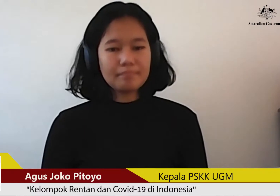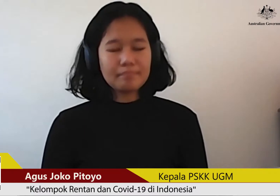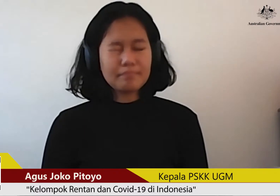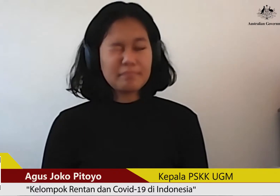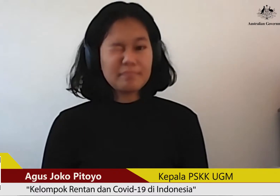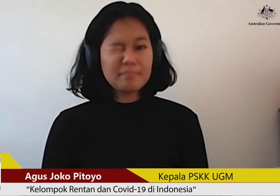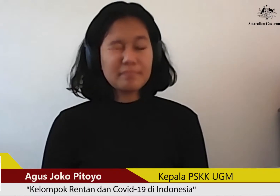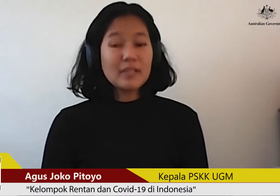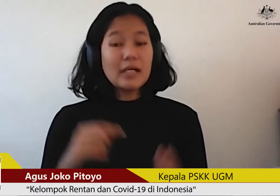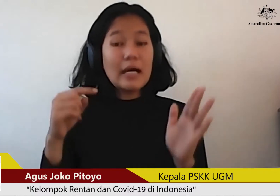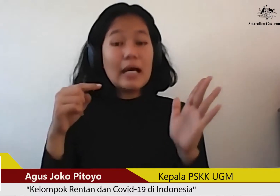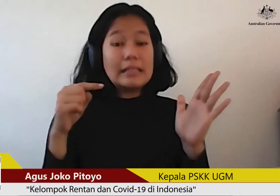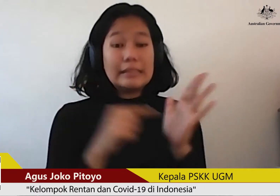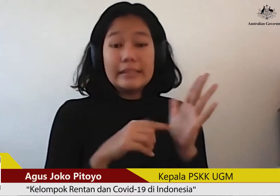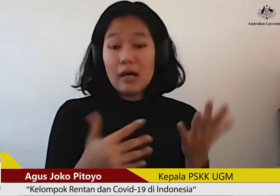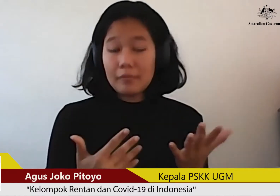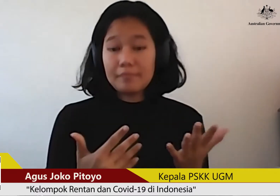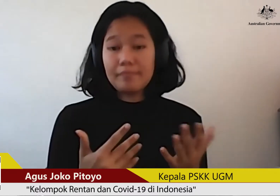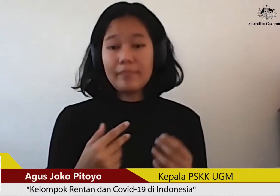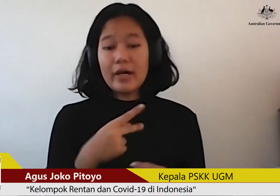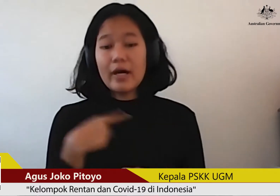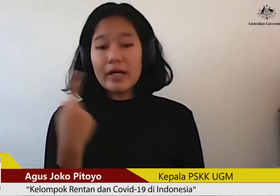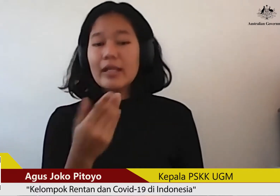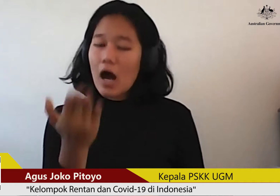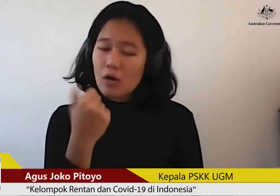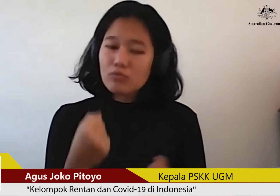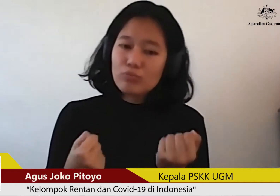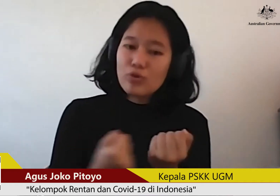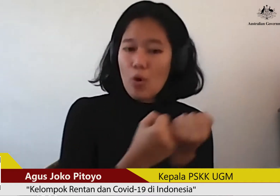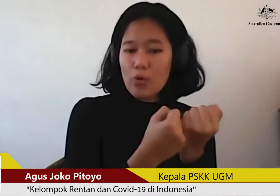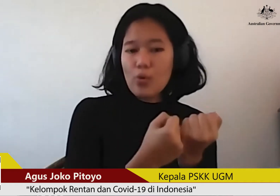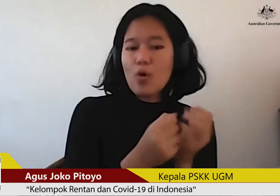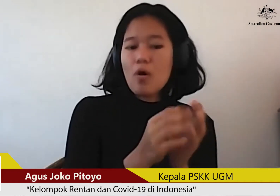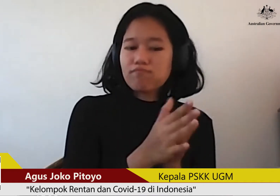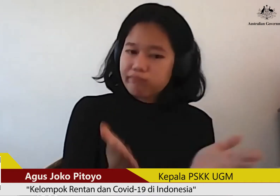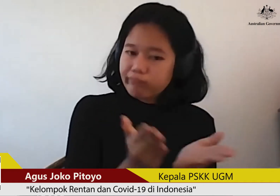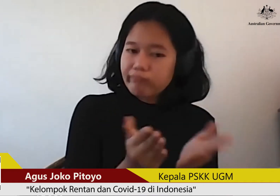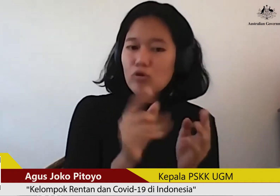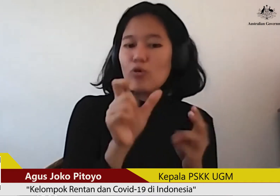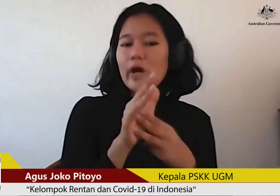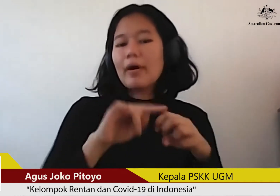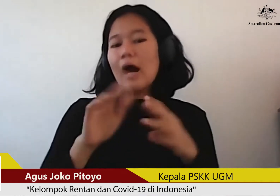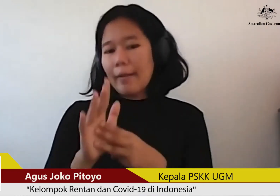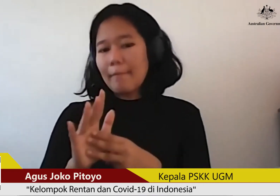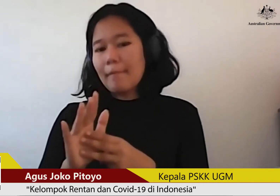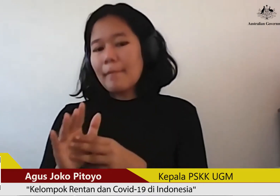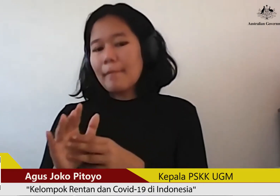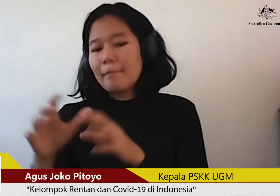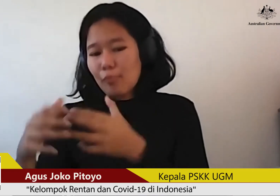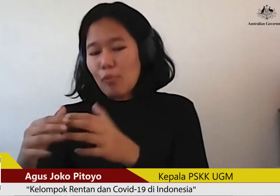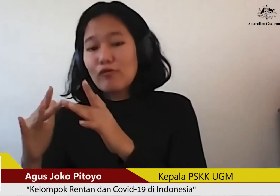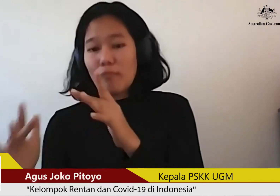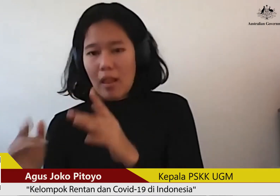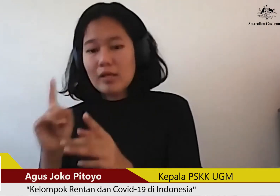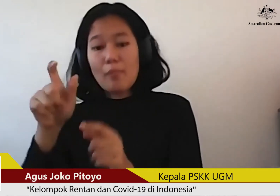Intinya kita harus mendorong, mendukung UMKM dan sektor informal, karena mereka